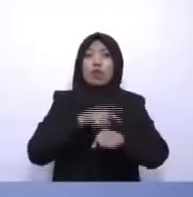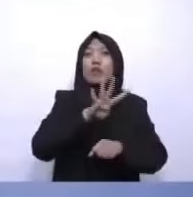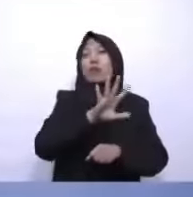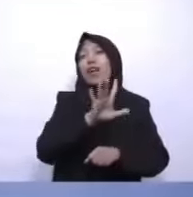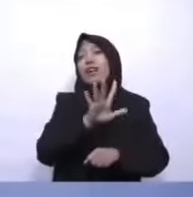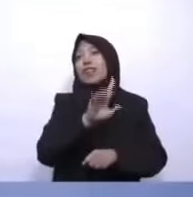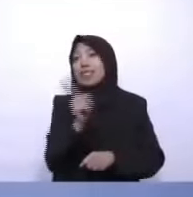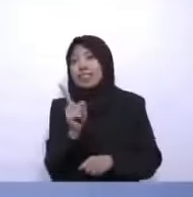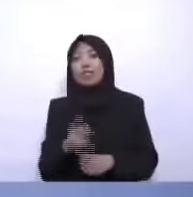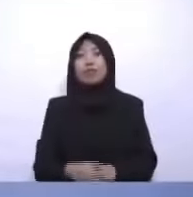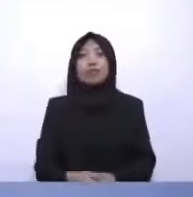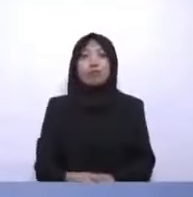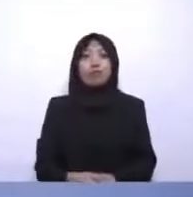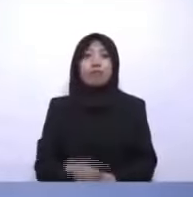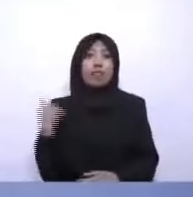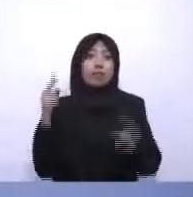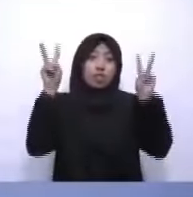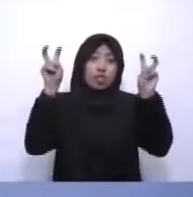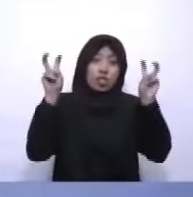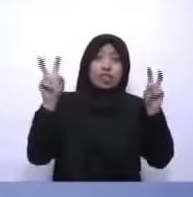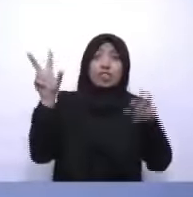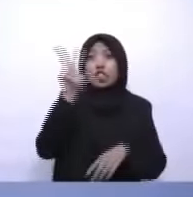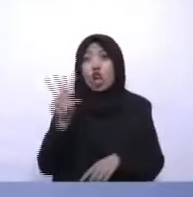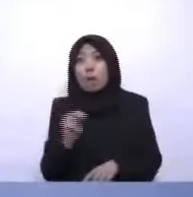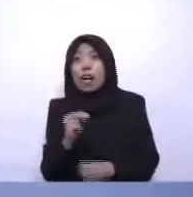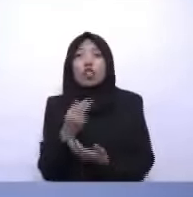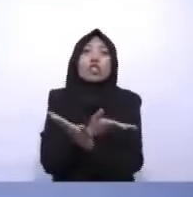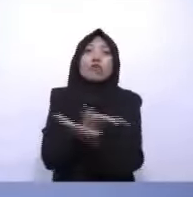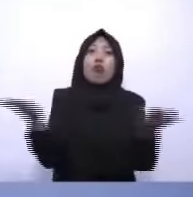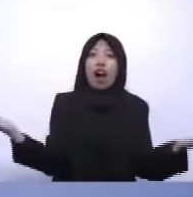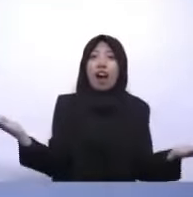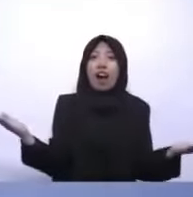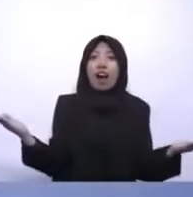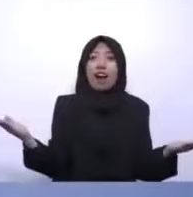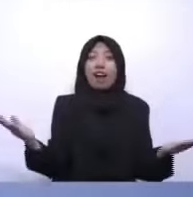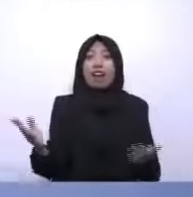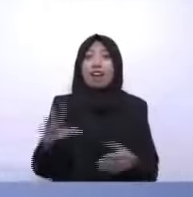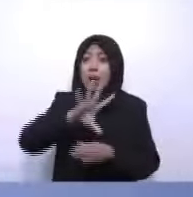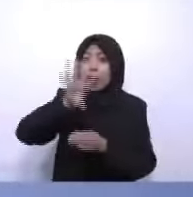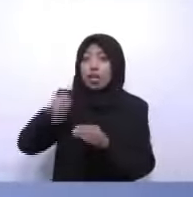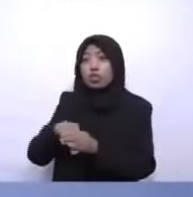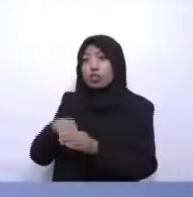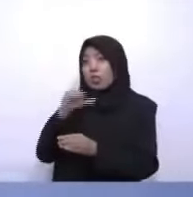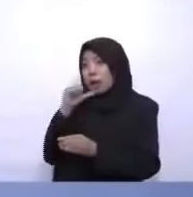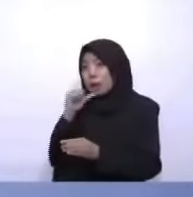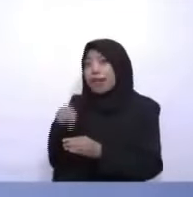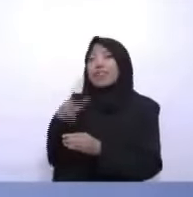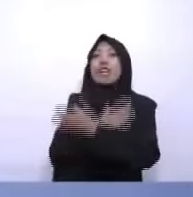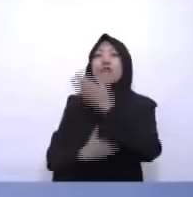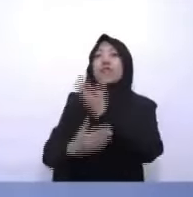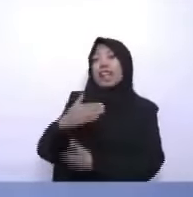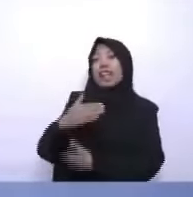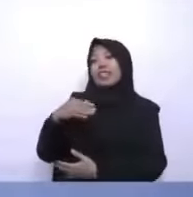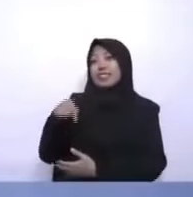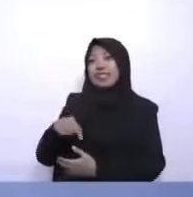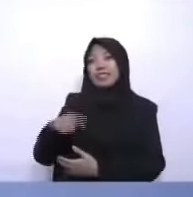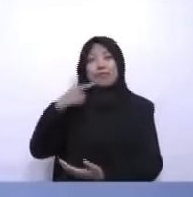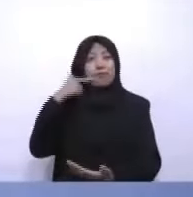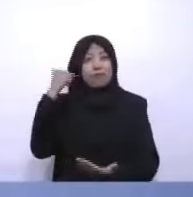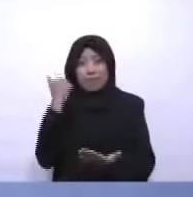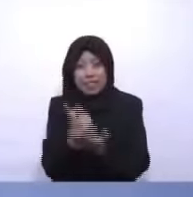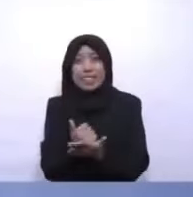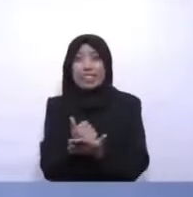berbicara. Slogan kami adalah Jabar untuk semua, termasuk untuk kaum difabilitas. Yang paling